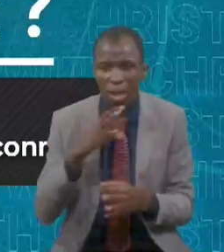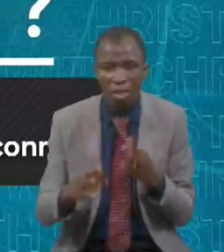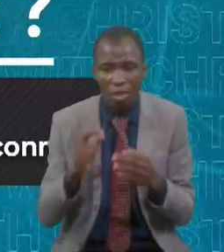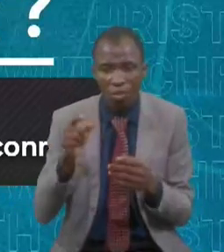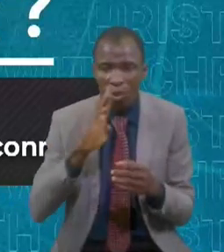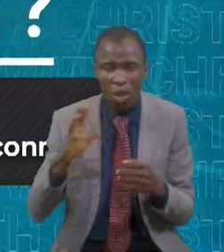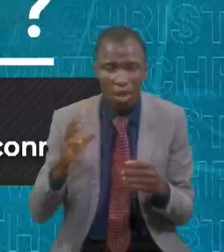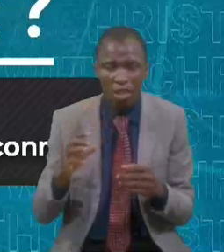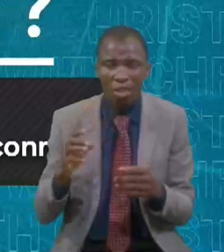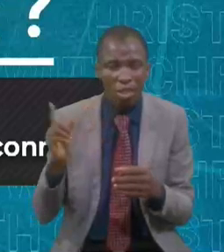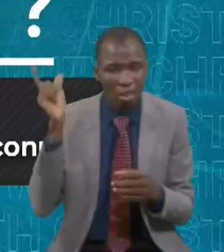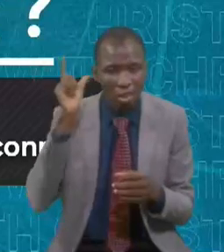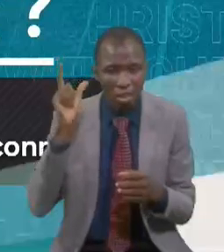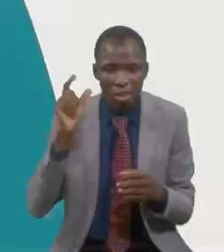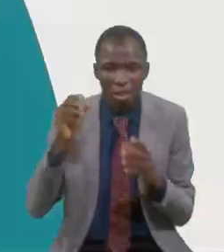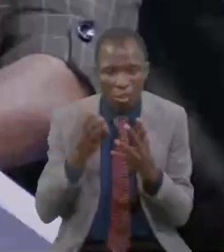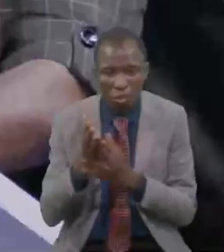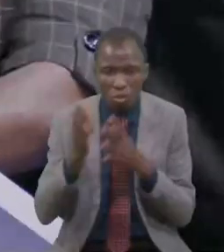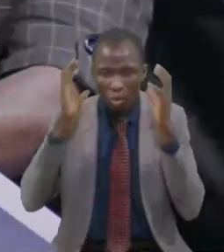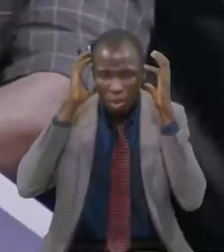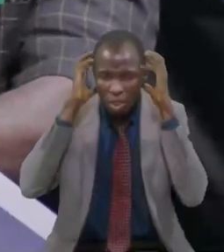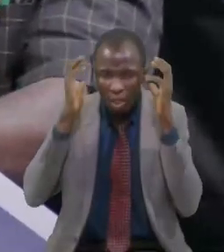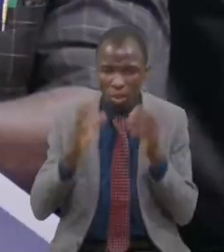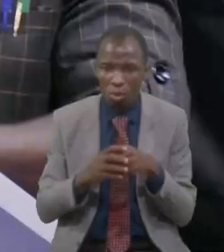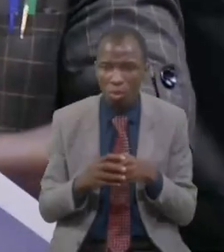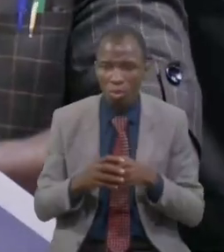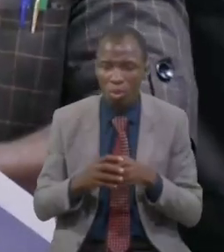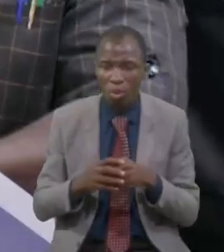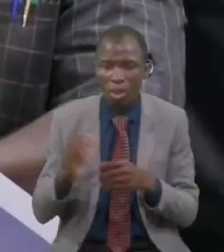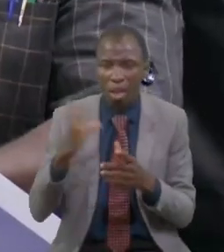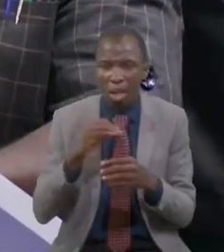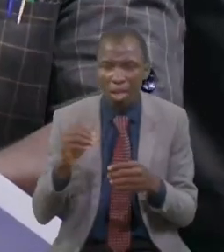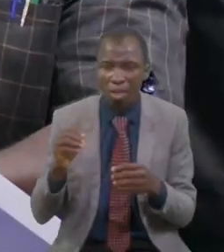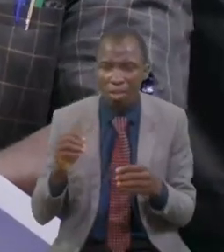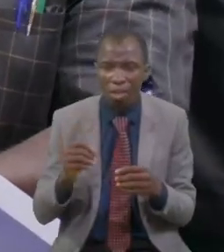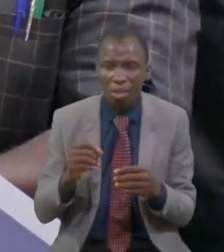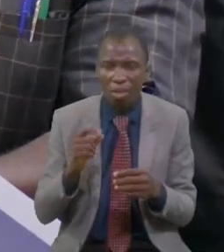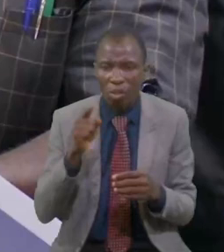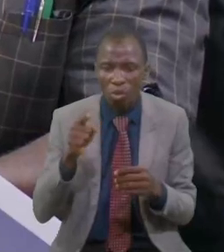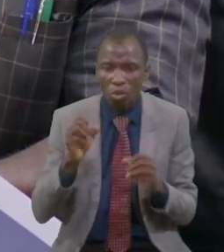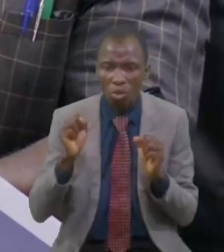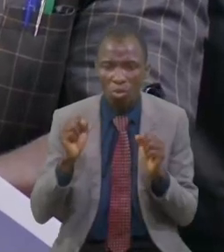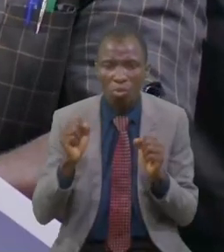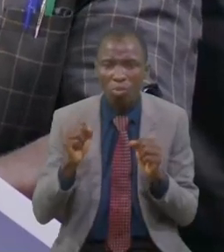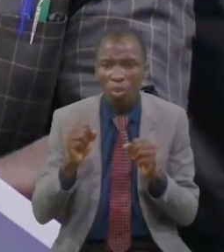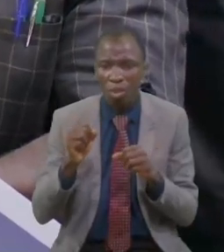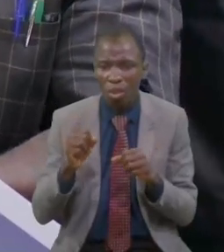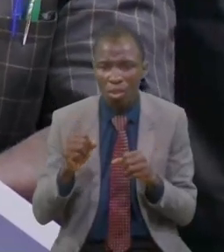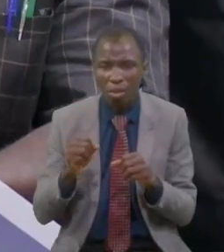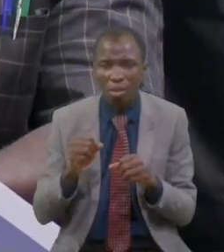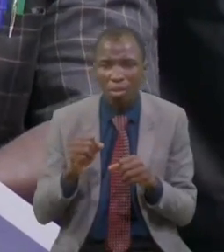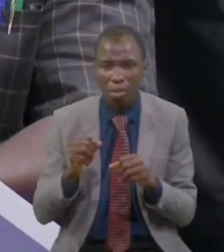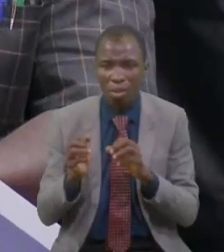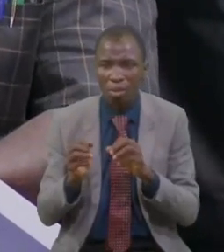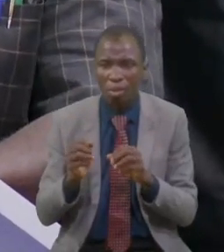aider après cette nouvelle expérience avec le Seigneur vous êtes à la télé prière nous envoyez